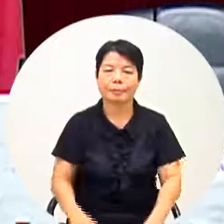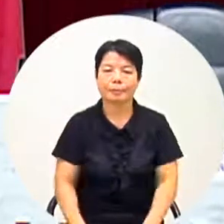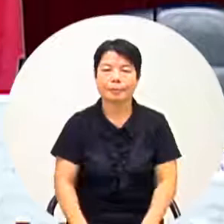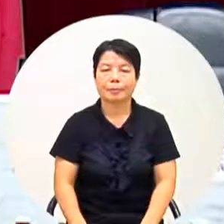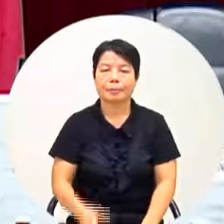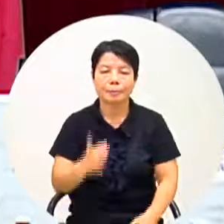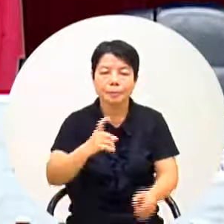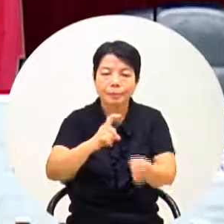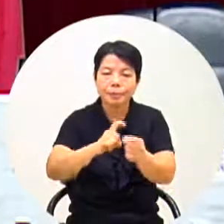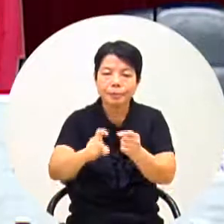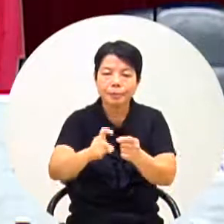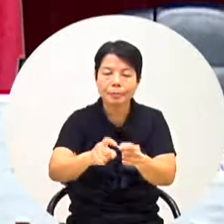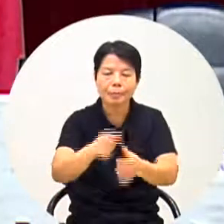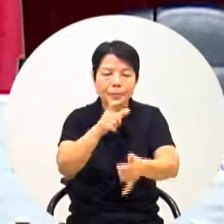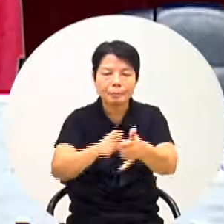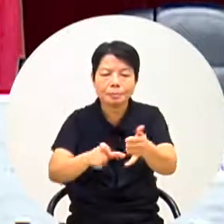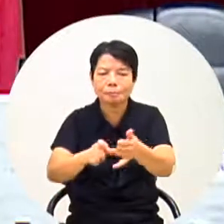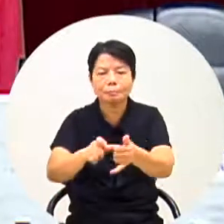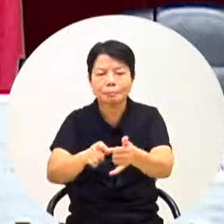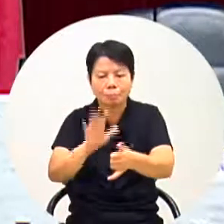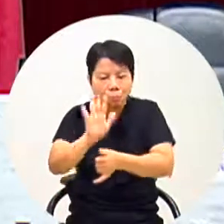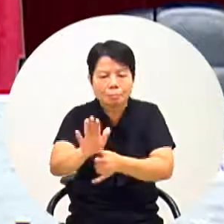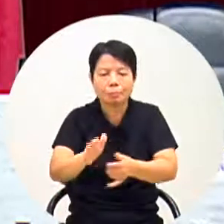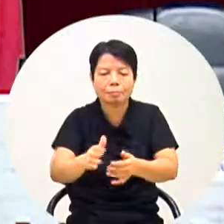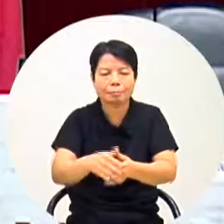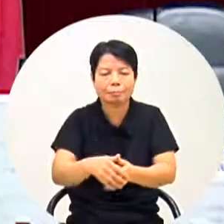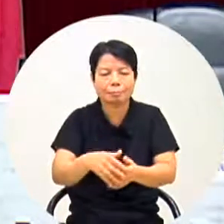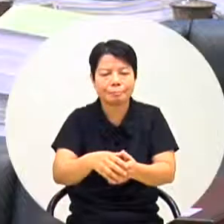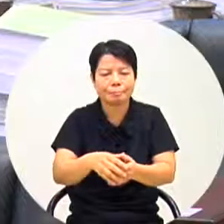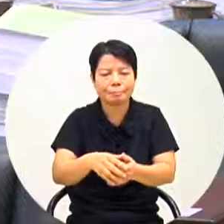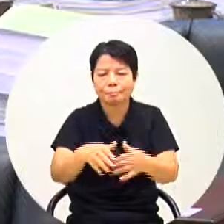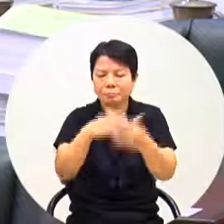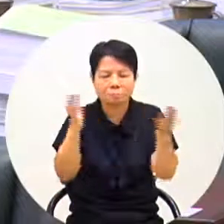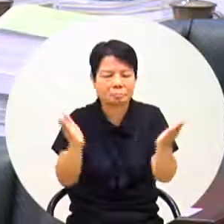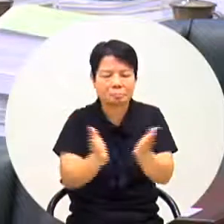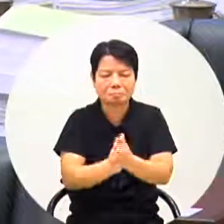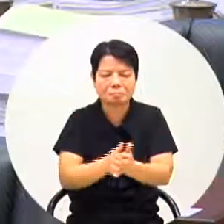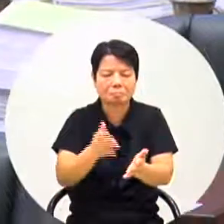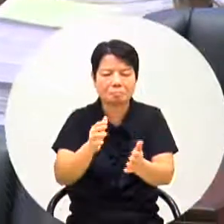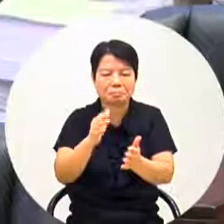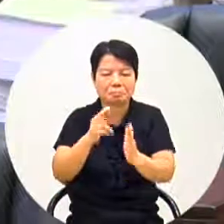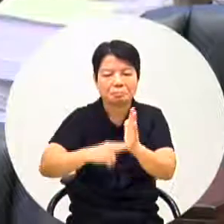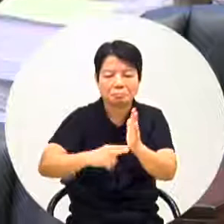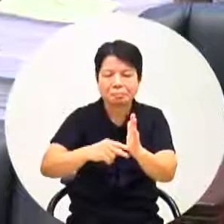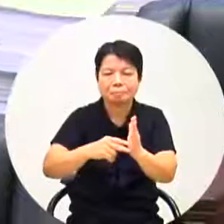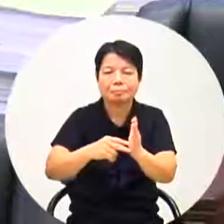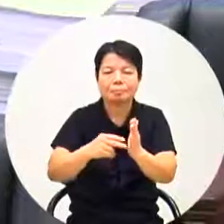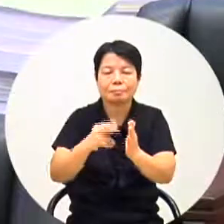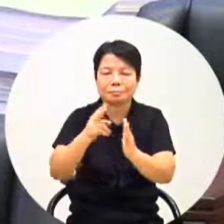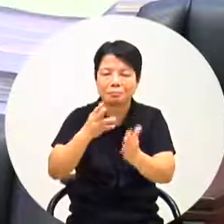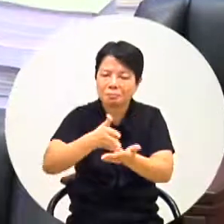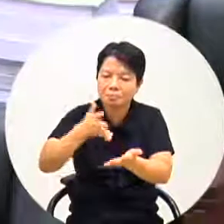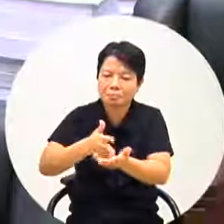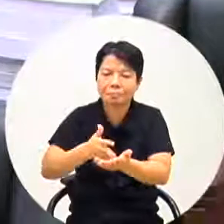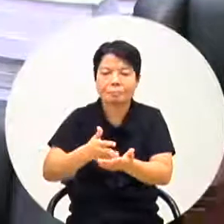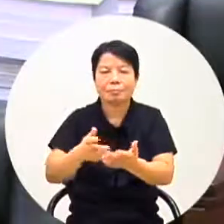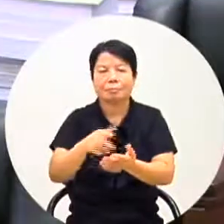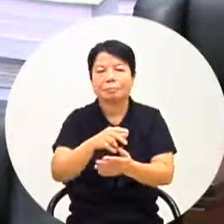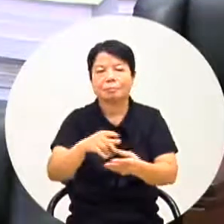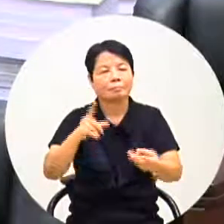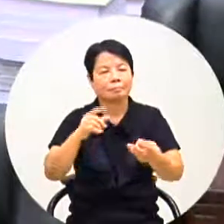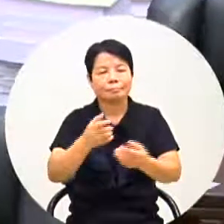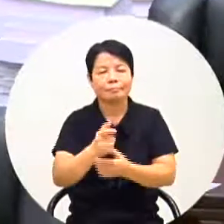果有议题哦，很难讲哈、哦。 嗯，好。 主席，主委，各位委